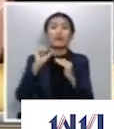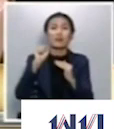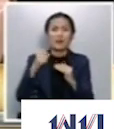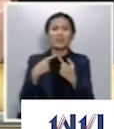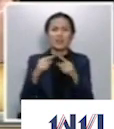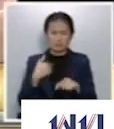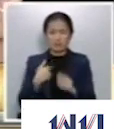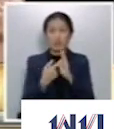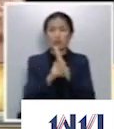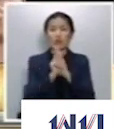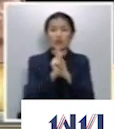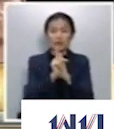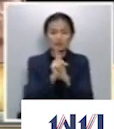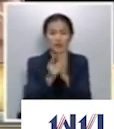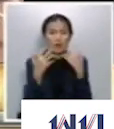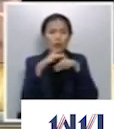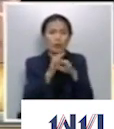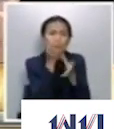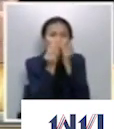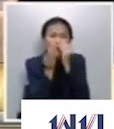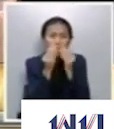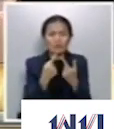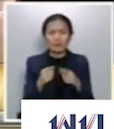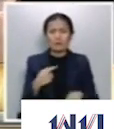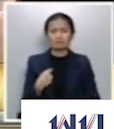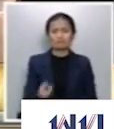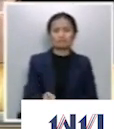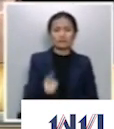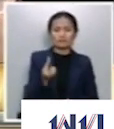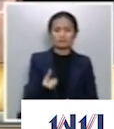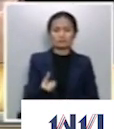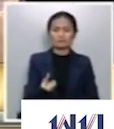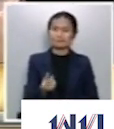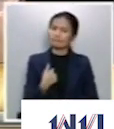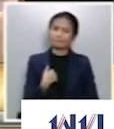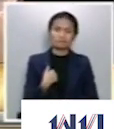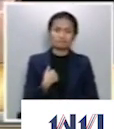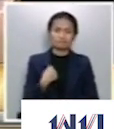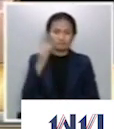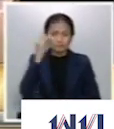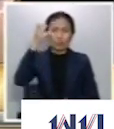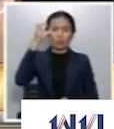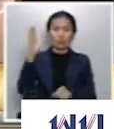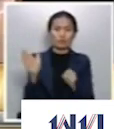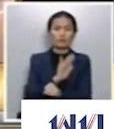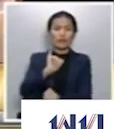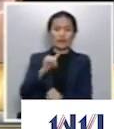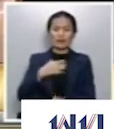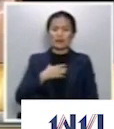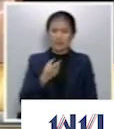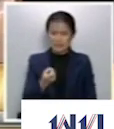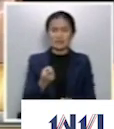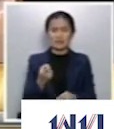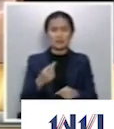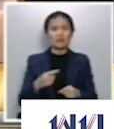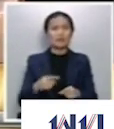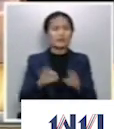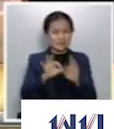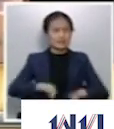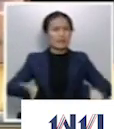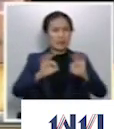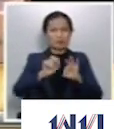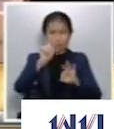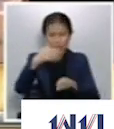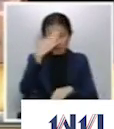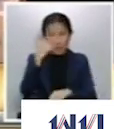มันยังไม่มีการดำเนินการต่อเพราะนั้นตรงนี้อยากจะเรียนท่านว่าเรื่องเหล่านี้เป็นเรื่องที่สำคัญที่ควรจะดำเนินการ